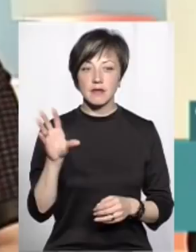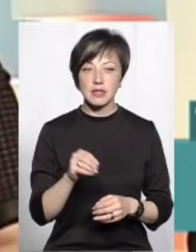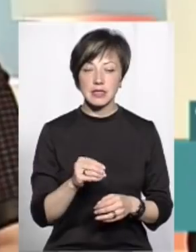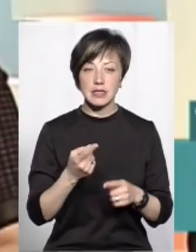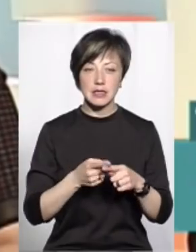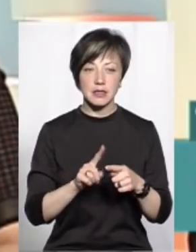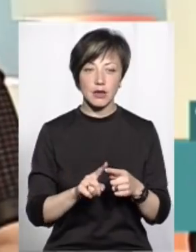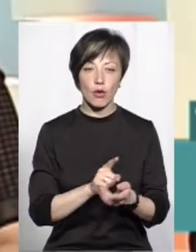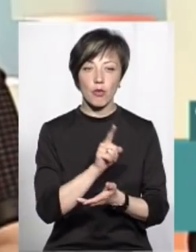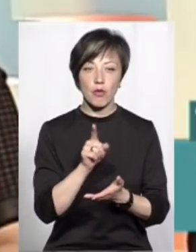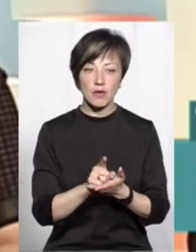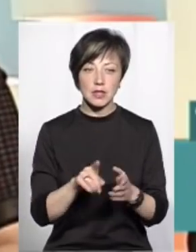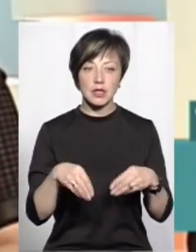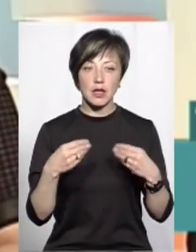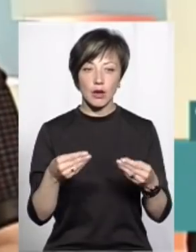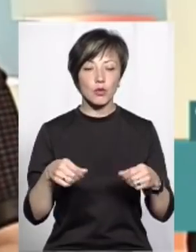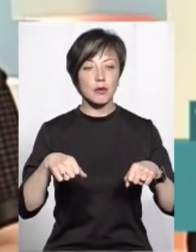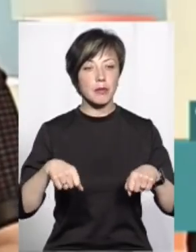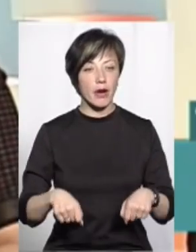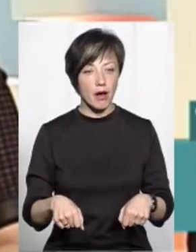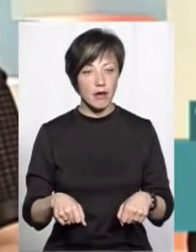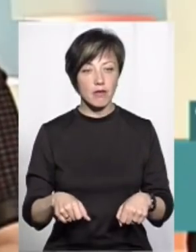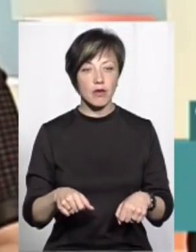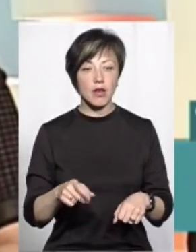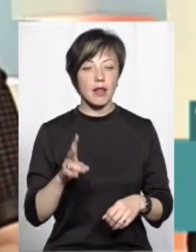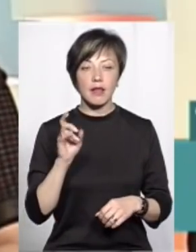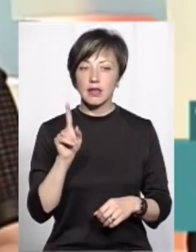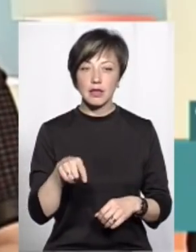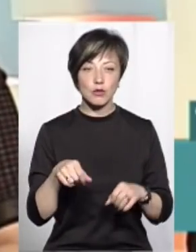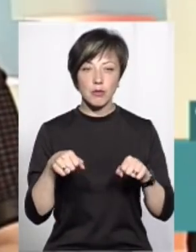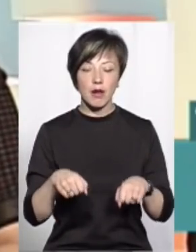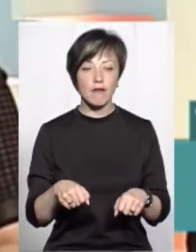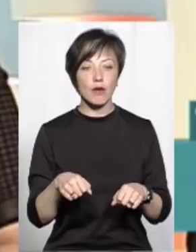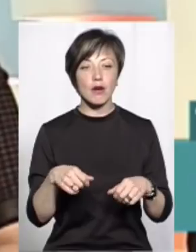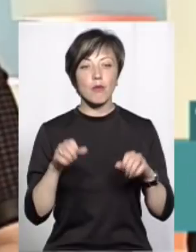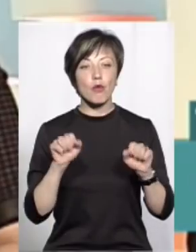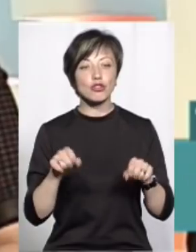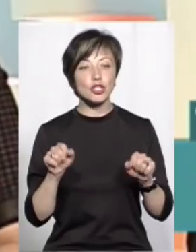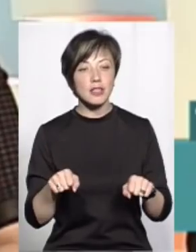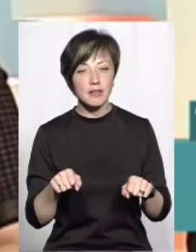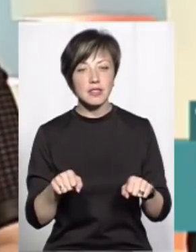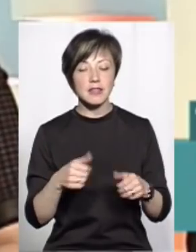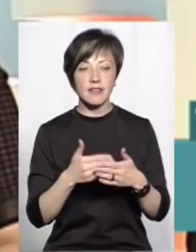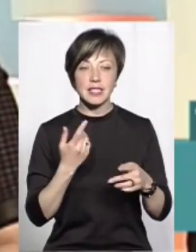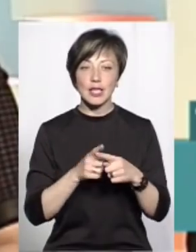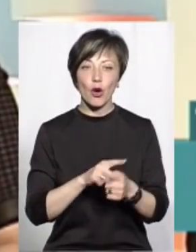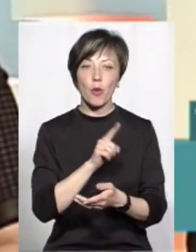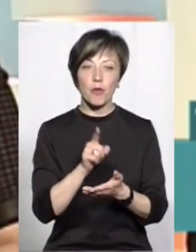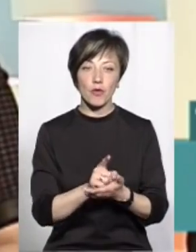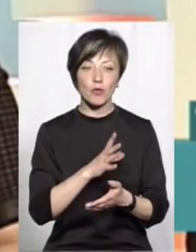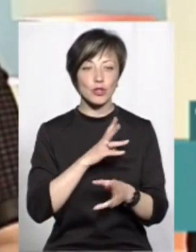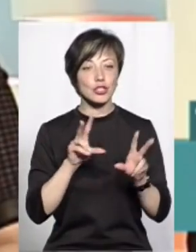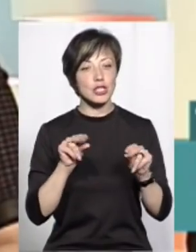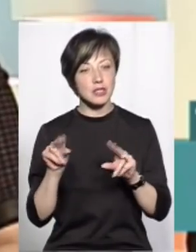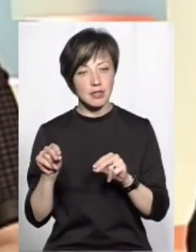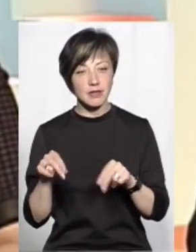обов'язки дають право, навіть не те, що право, дають можливість від цих обов'язків бути